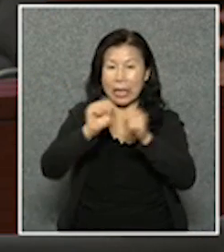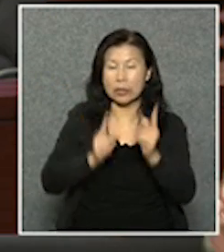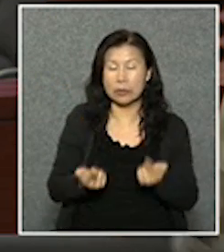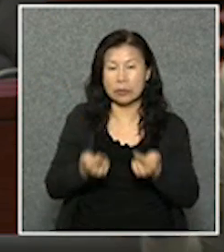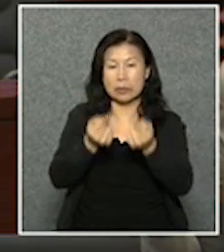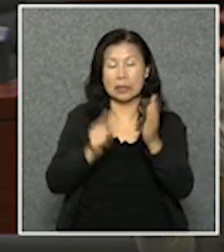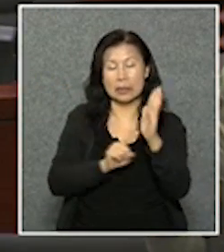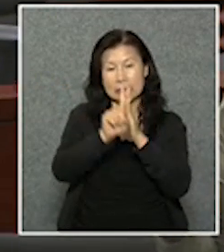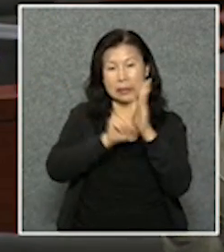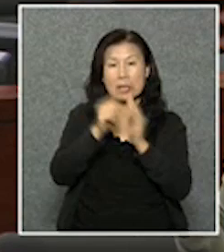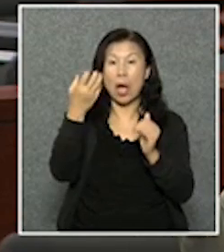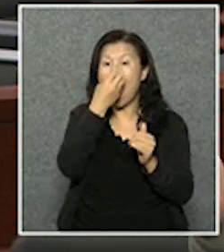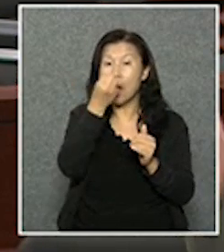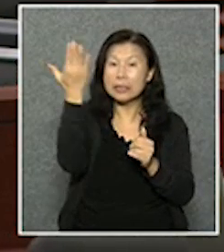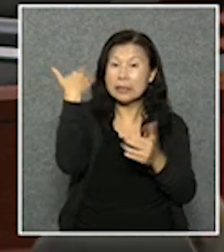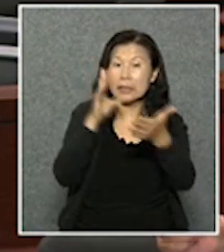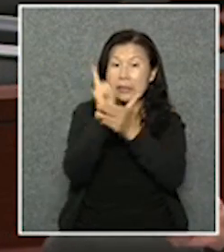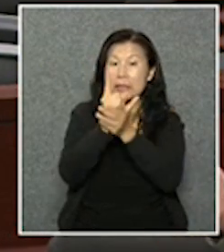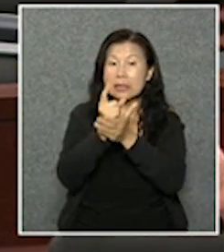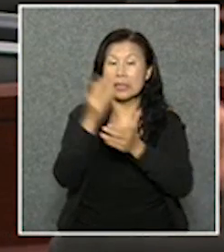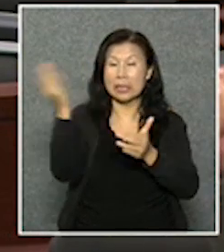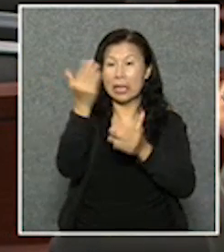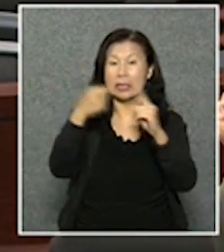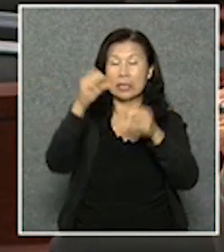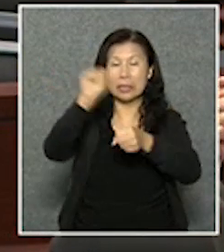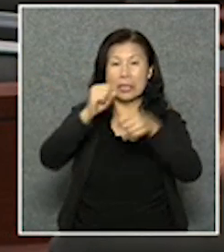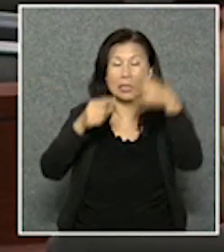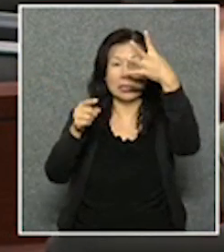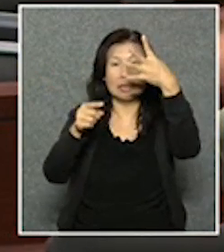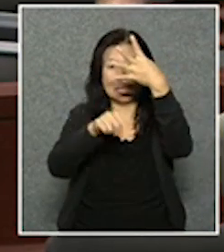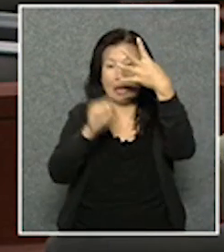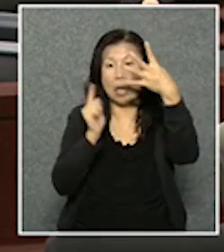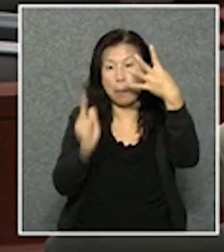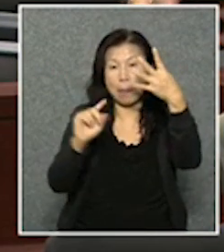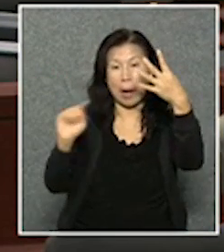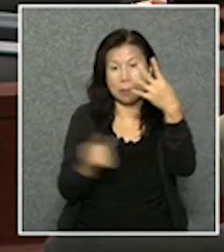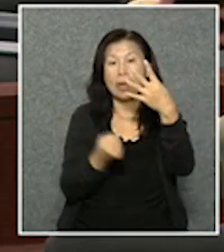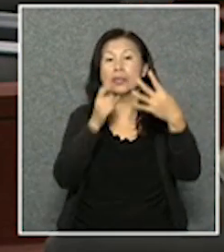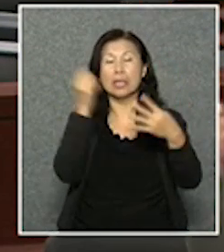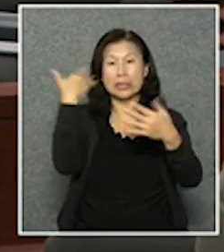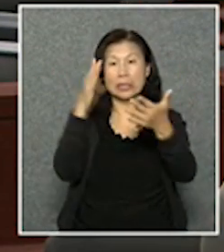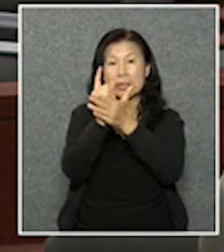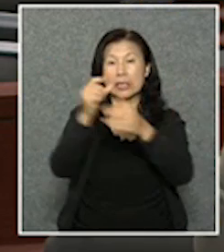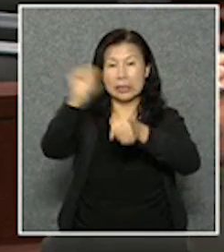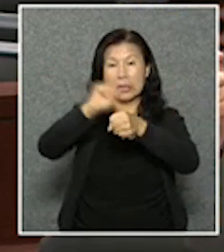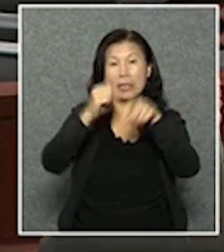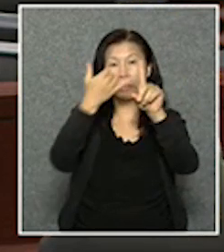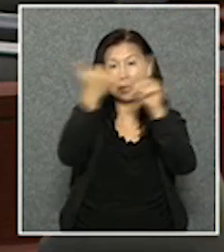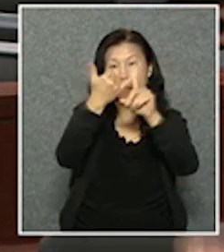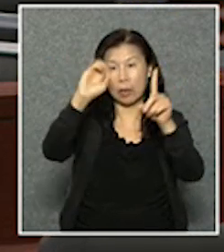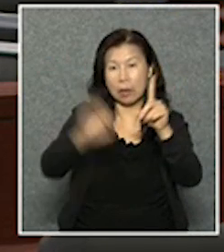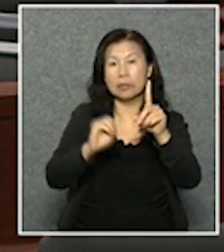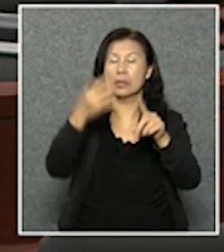算我哋香港舊年嘅遊客已經達到4600萬，係比前一年咧增長咗16%嘅，